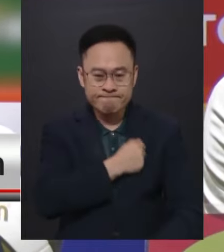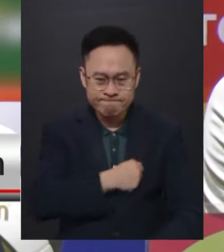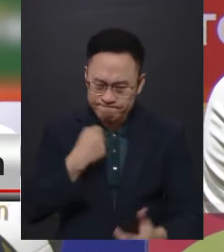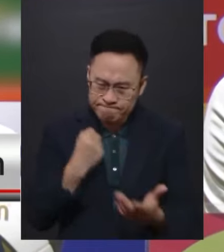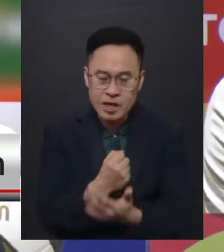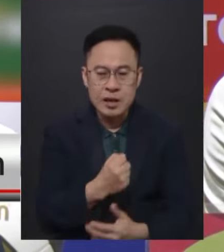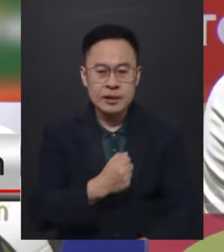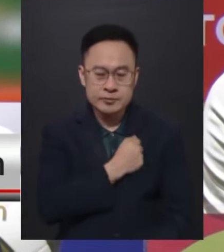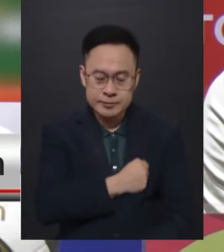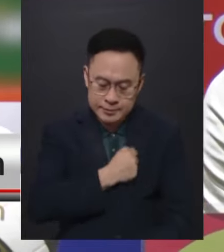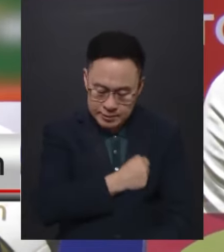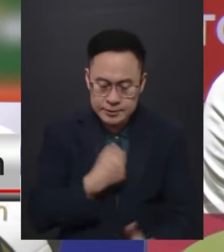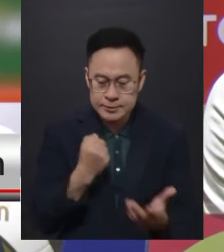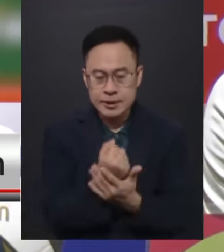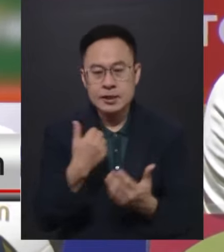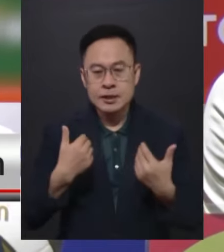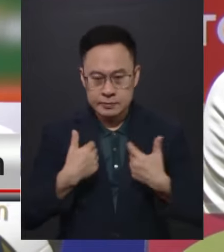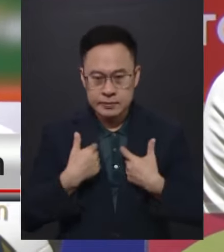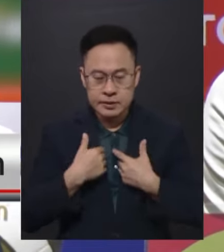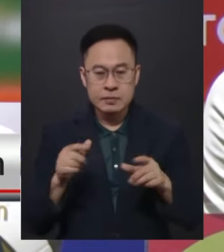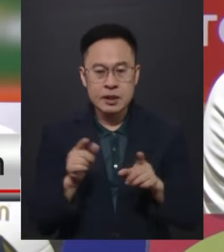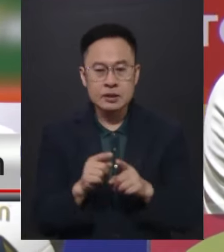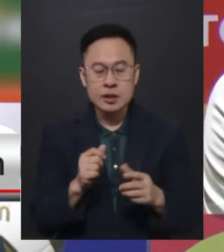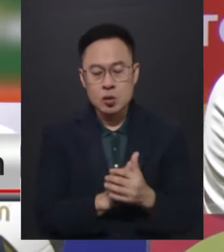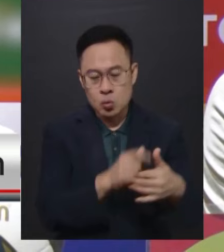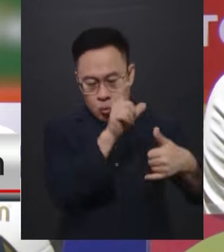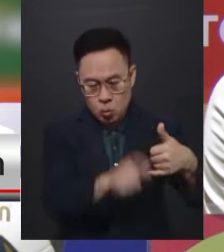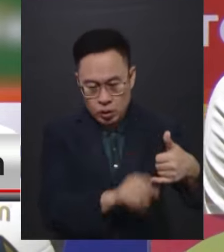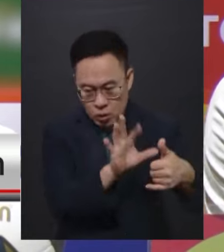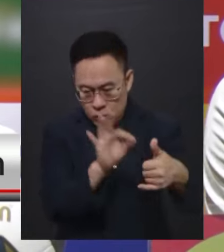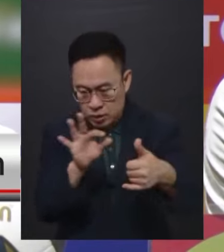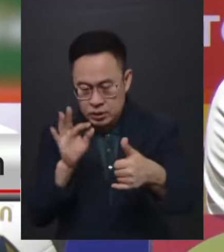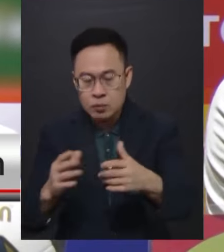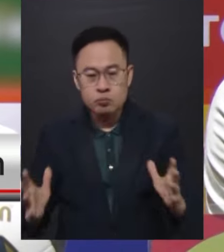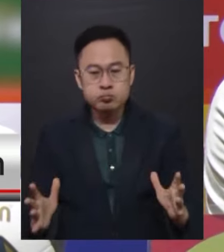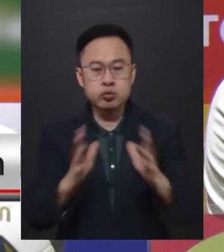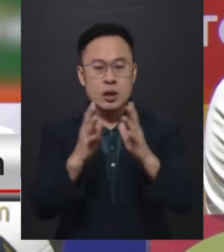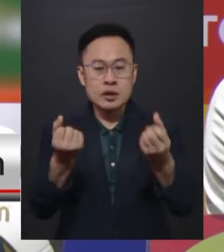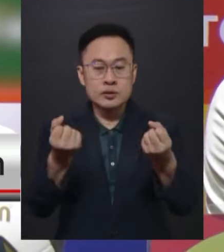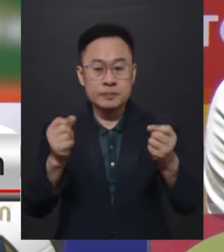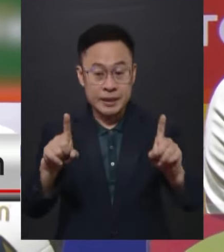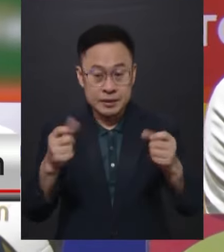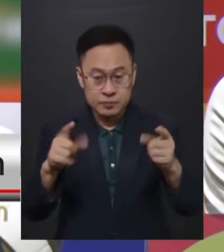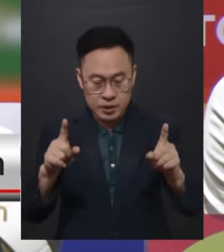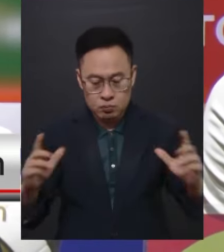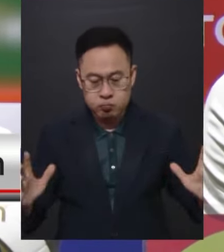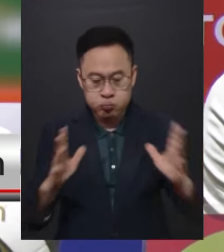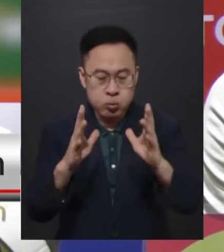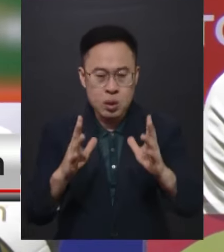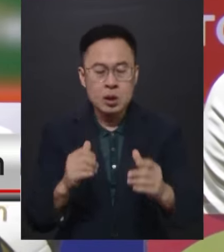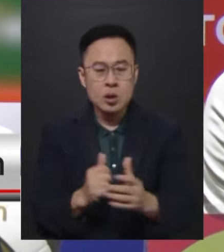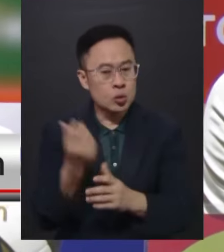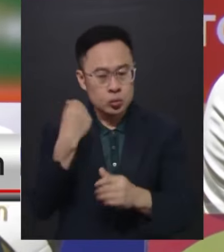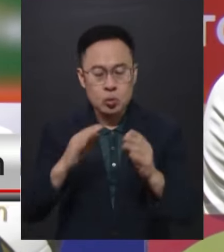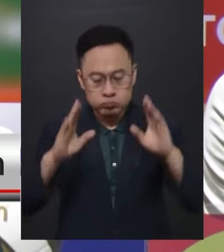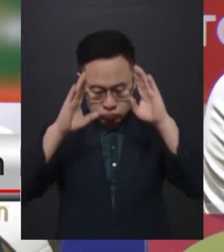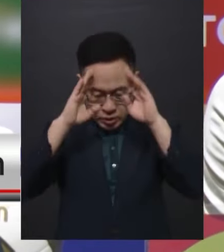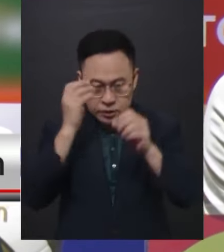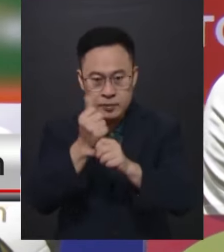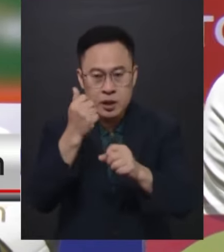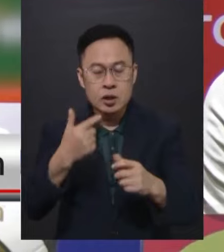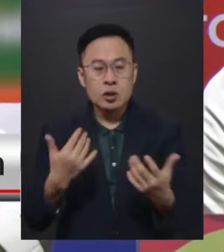ายที่ไม่ได้ไปต่อนักเตะที่เราเลือกมาทุกคนทำหน้าที่เต็มที่แล้วรวมถึงยืดอกรับผิดชอบ